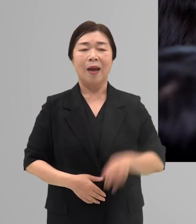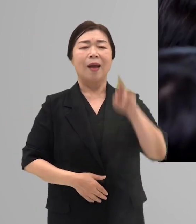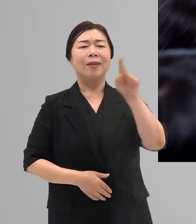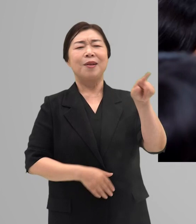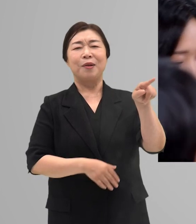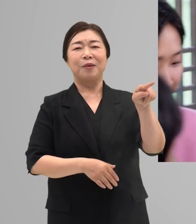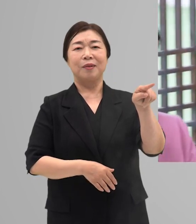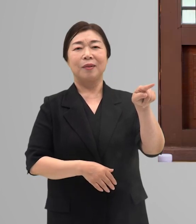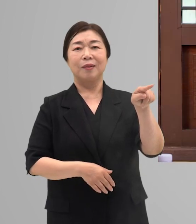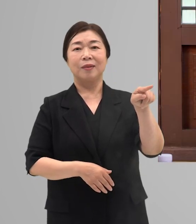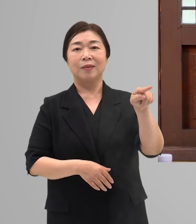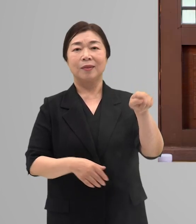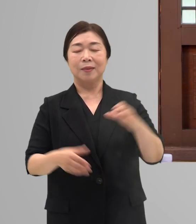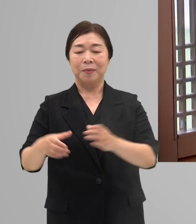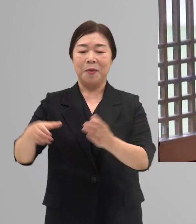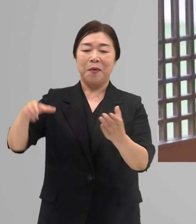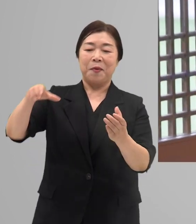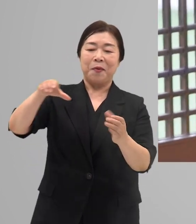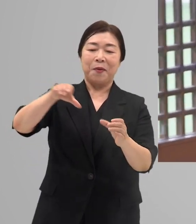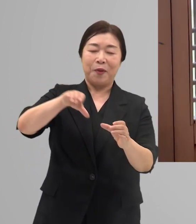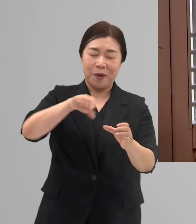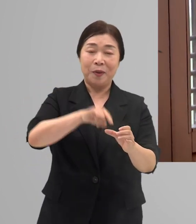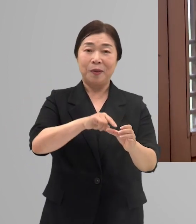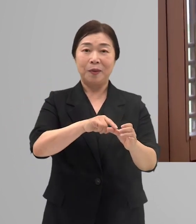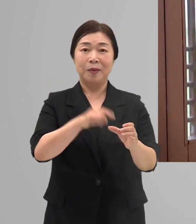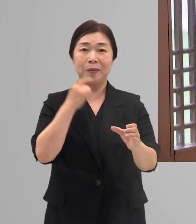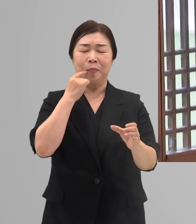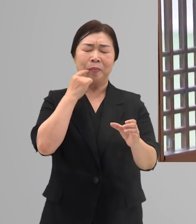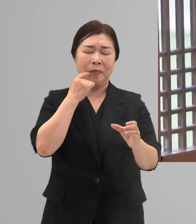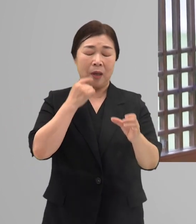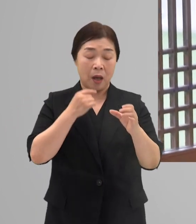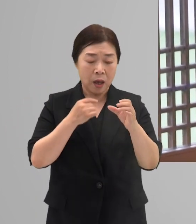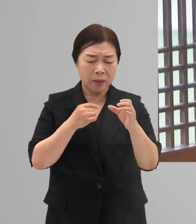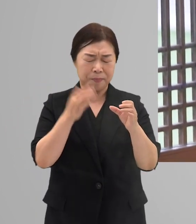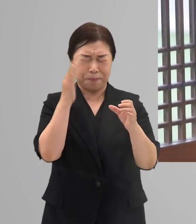틀렸습니다. 첫 잔입니다.